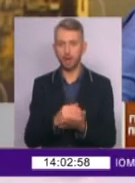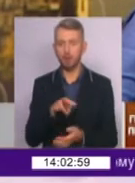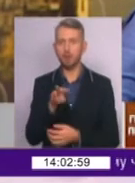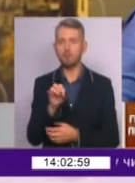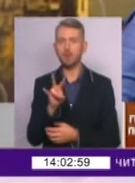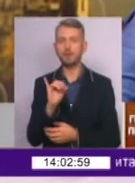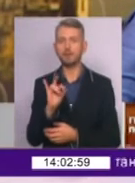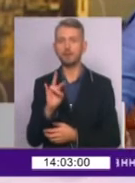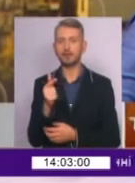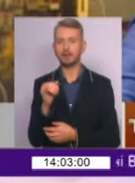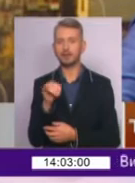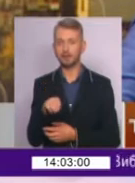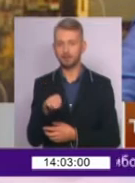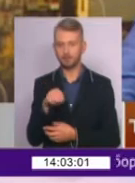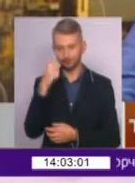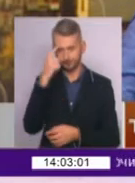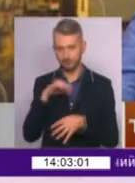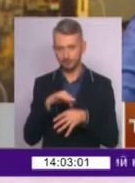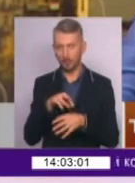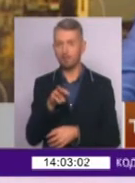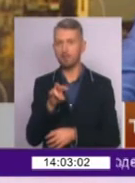менінгіт. З нами в студії